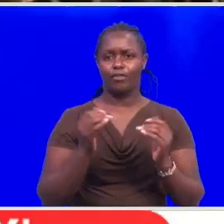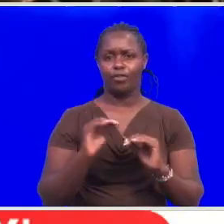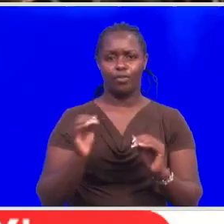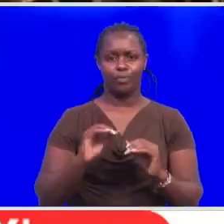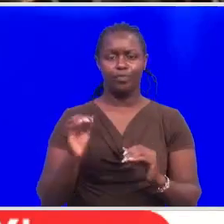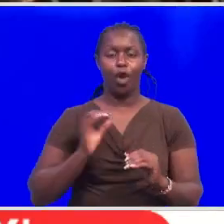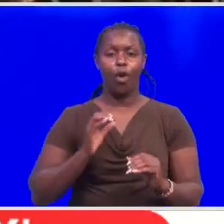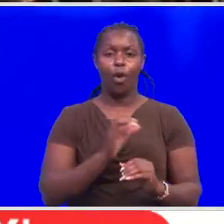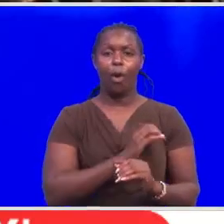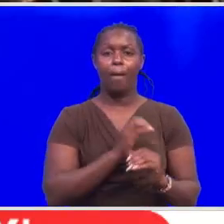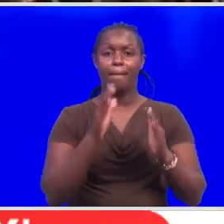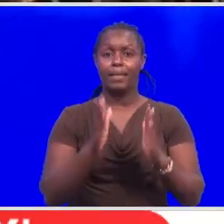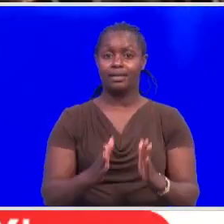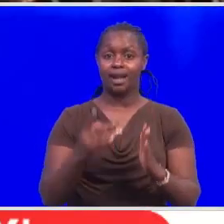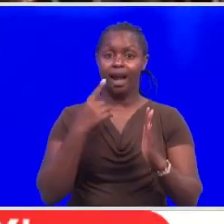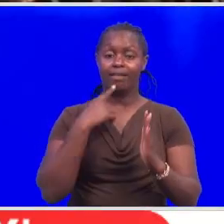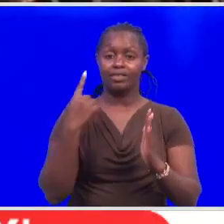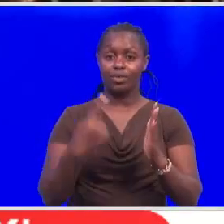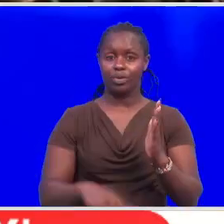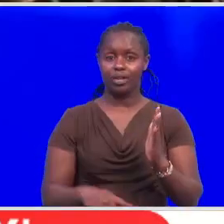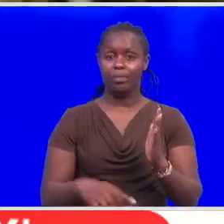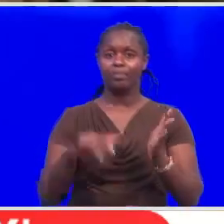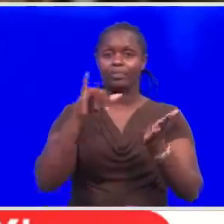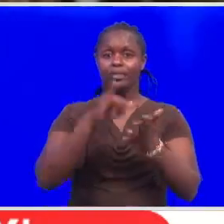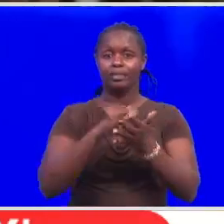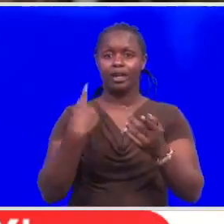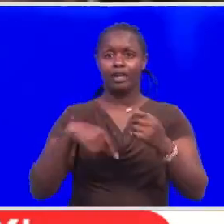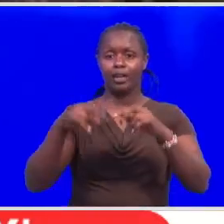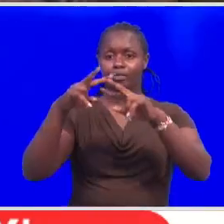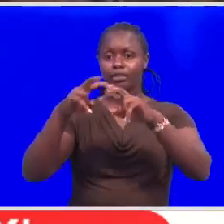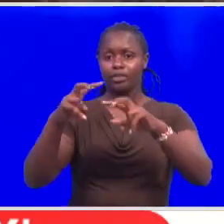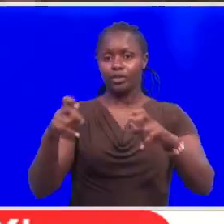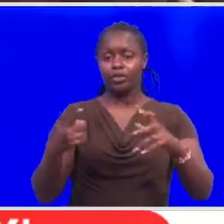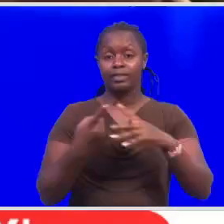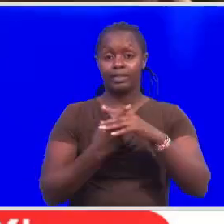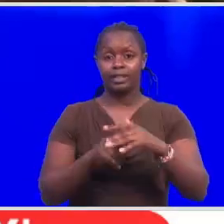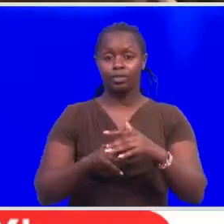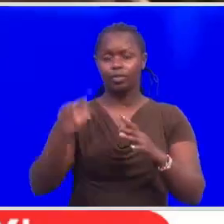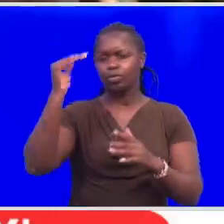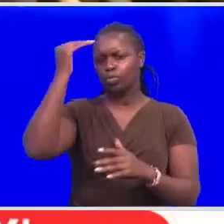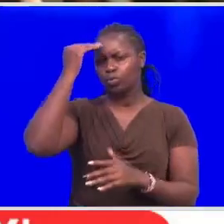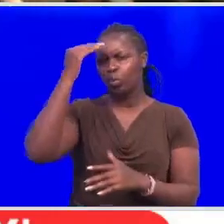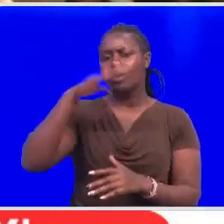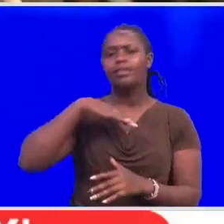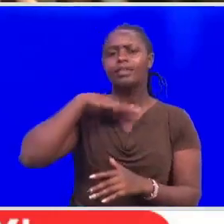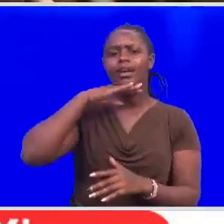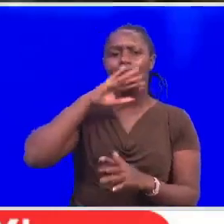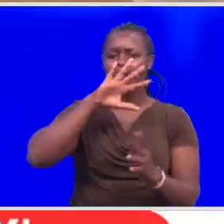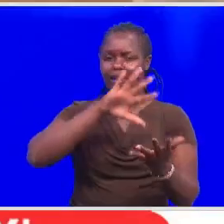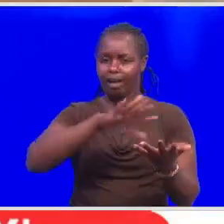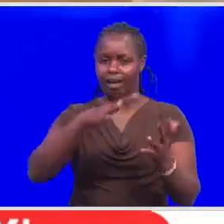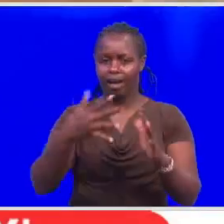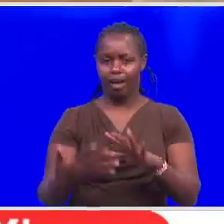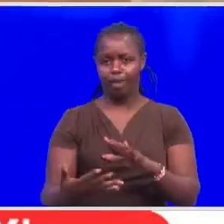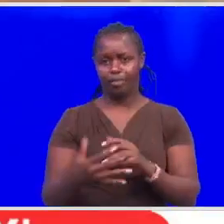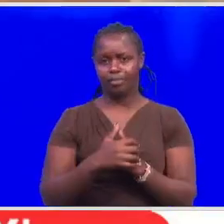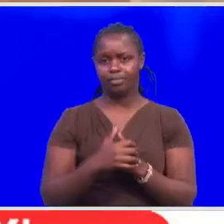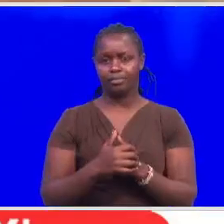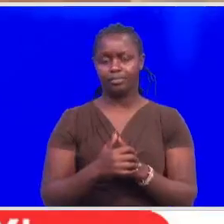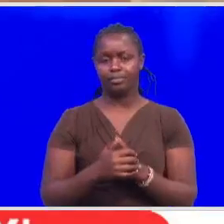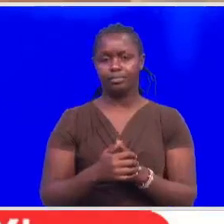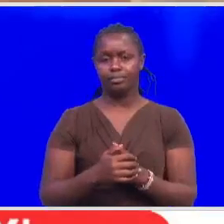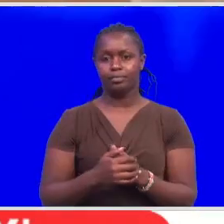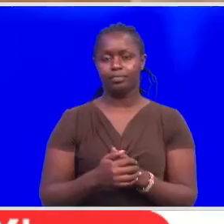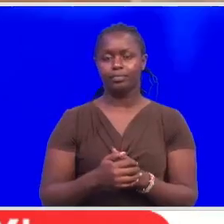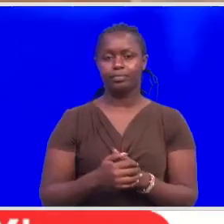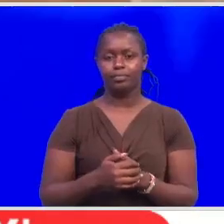Joseph Kigan has said that an investigation has been initiated to determine what caused the death of the deceased. Investigation inaendelea kwa sababu